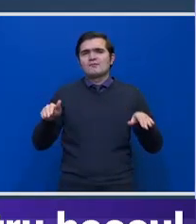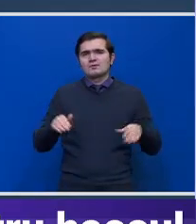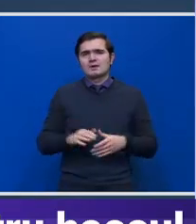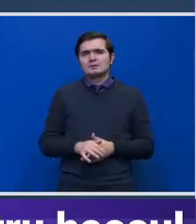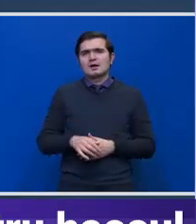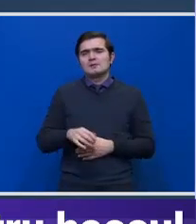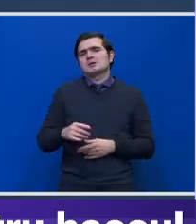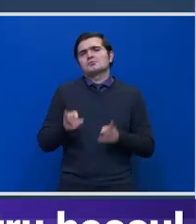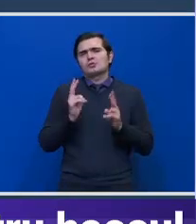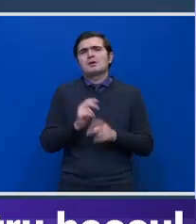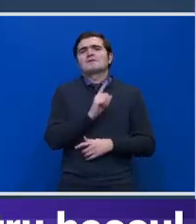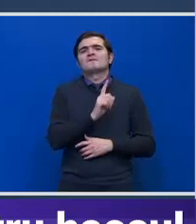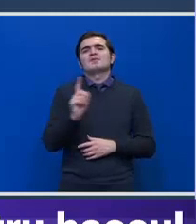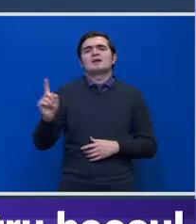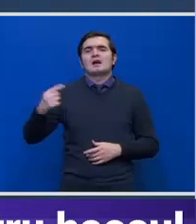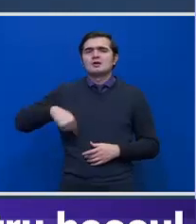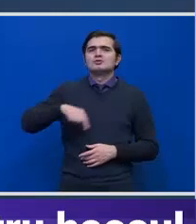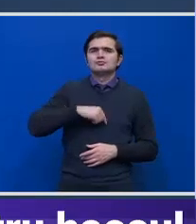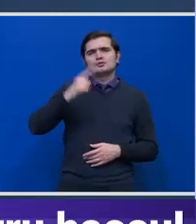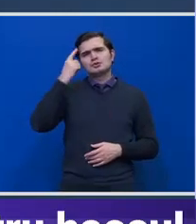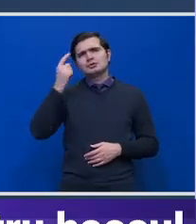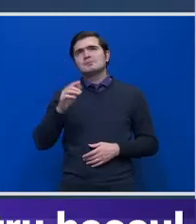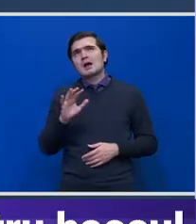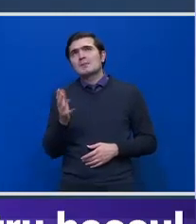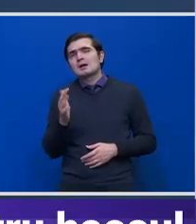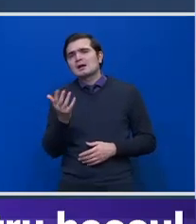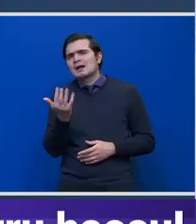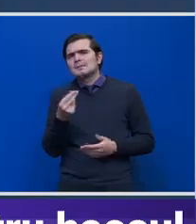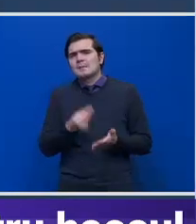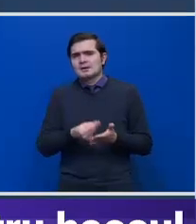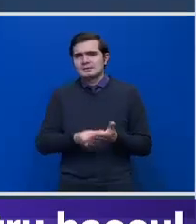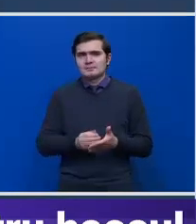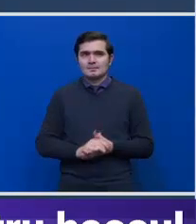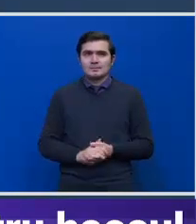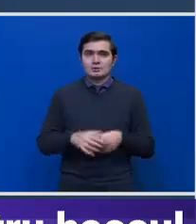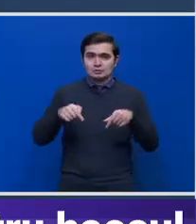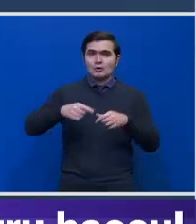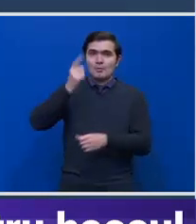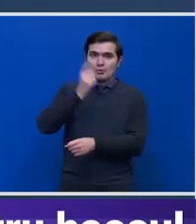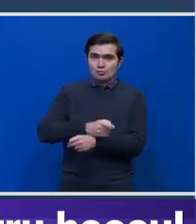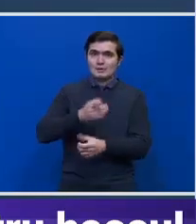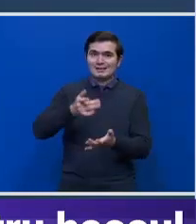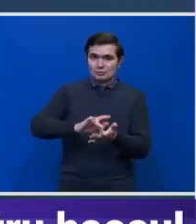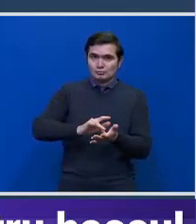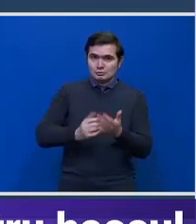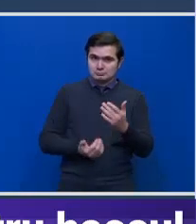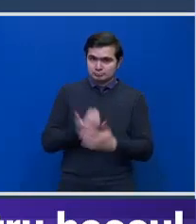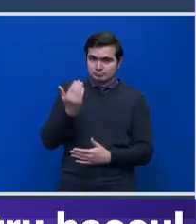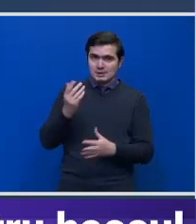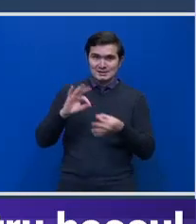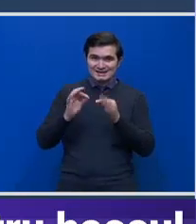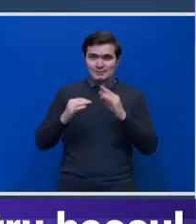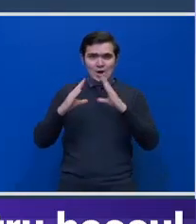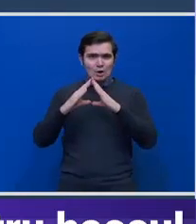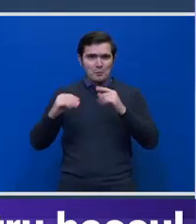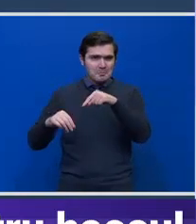compensare. Este evident că fiecare dintre noi știm cam cât plătim. Și acum, odată cu această ordonanță de urgență, românii nu